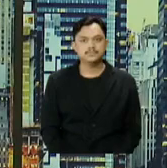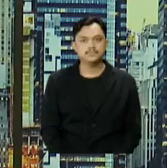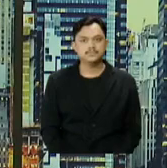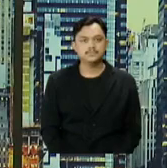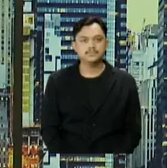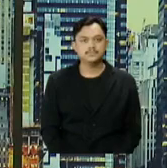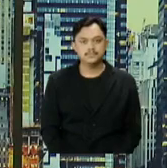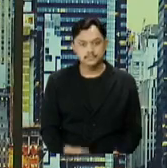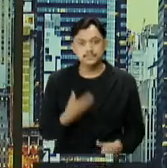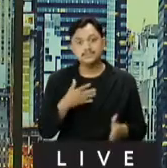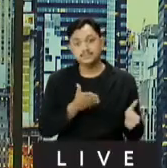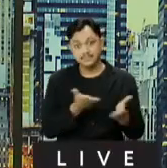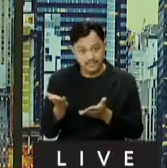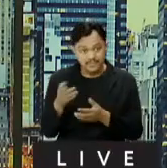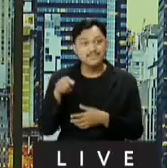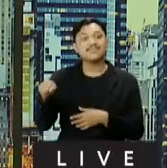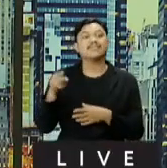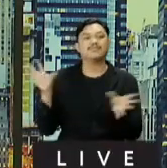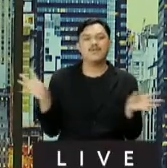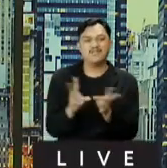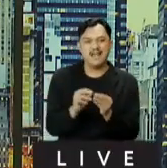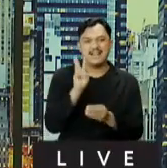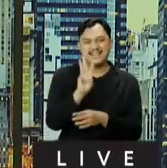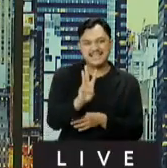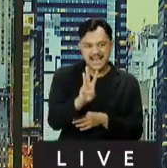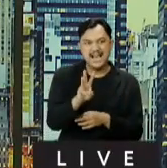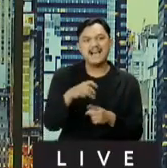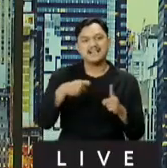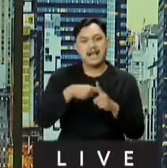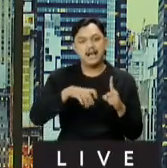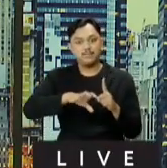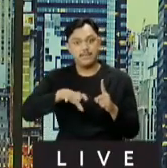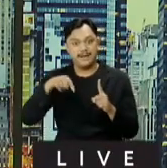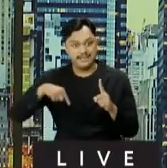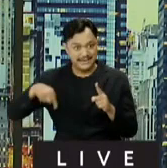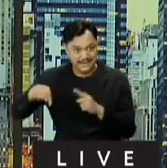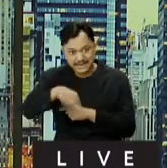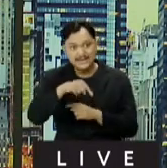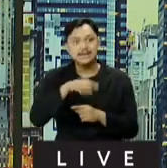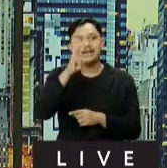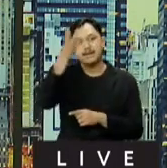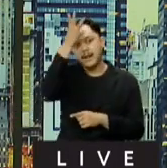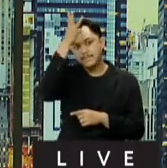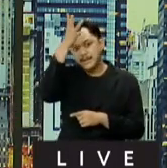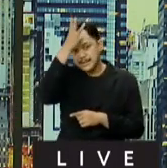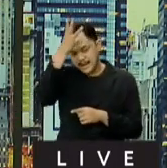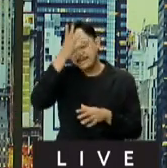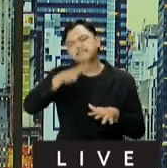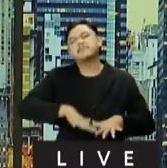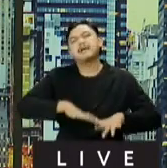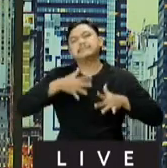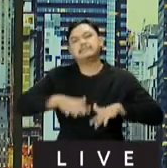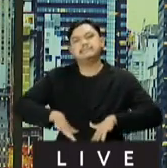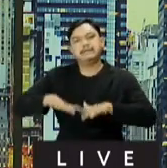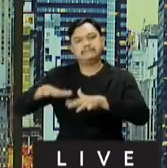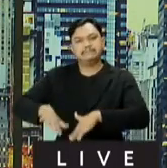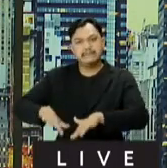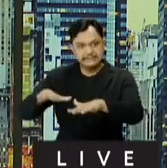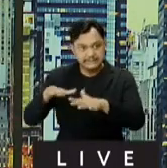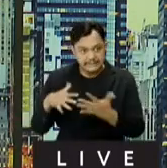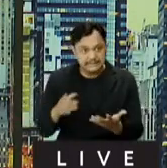Pemirsa, sebanyak 3 kabupaten di Kalimantan Barat terendam banjir. Ketiga kabupaten itu mengalami hujan